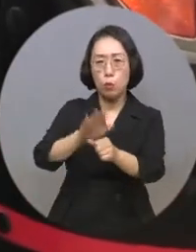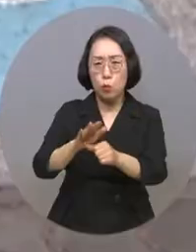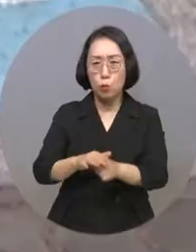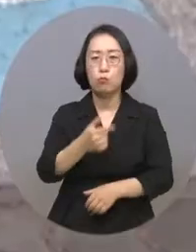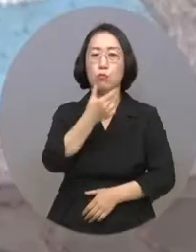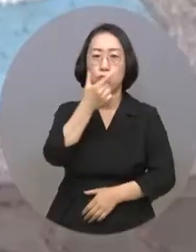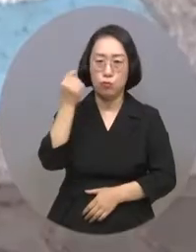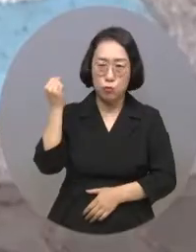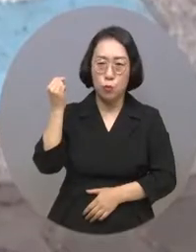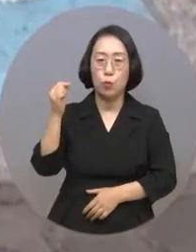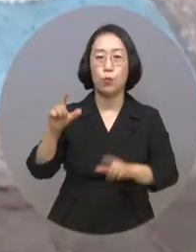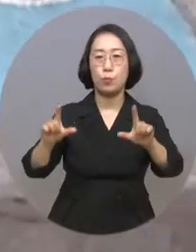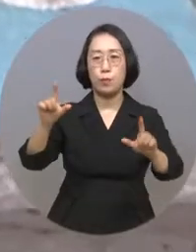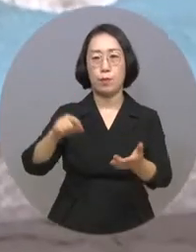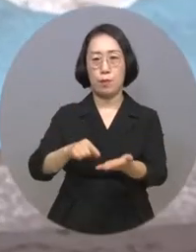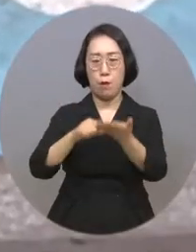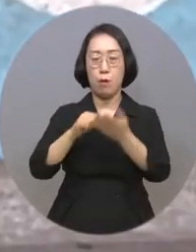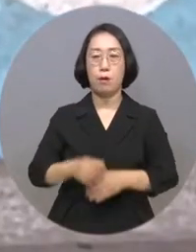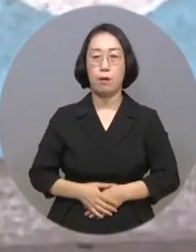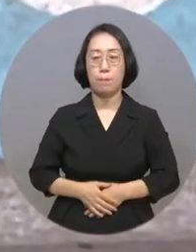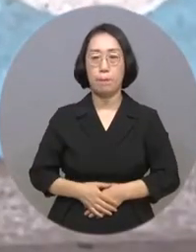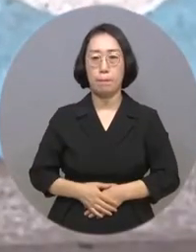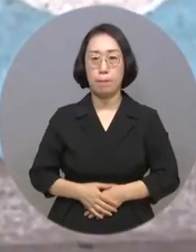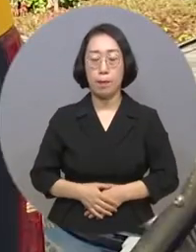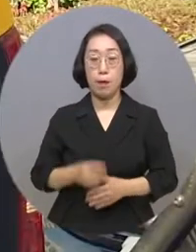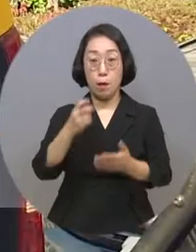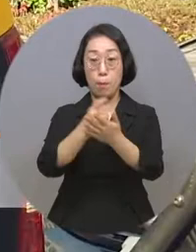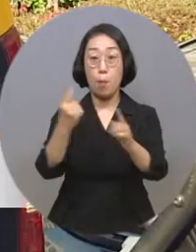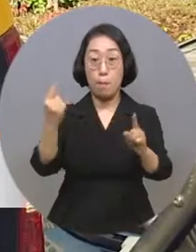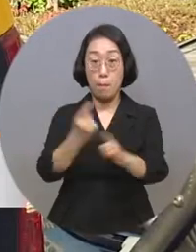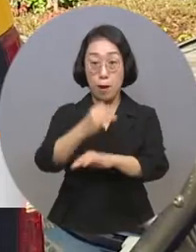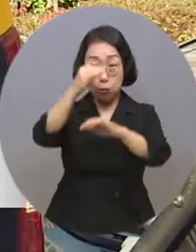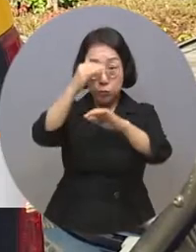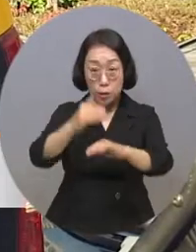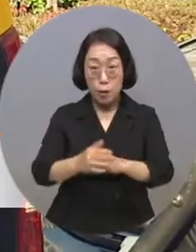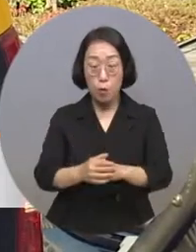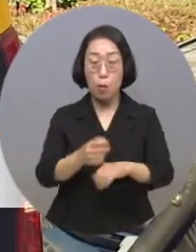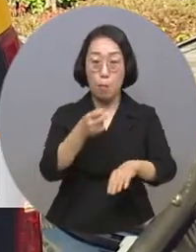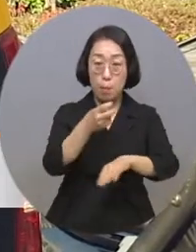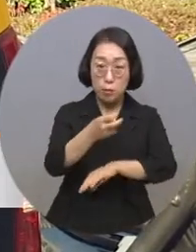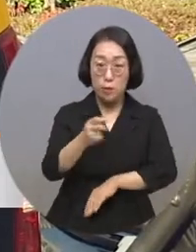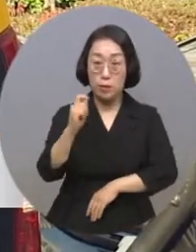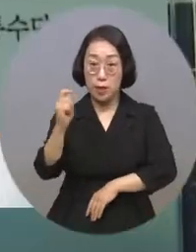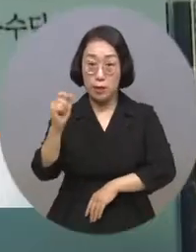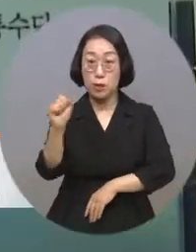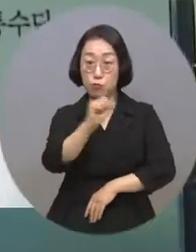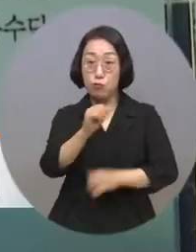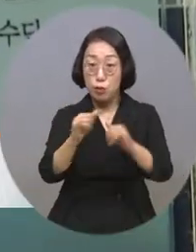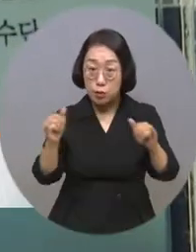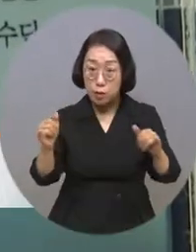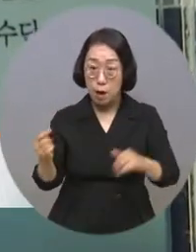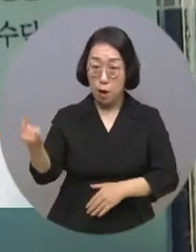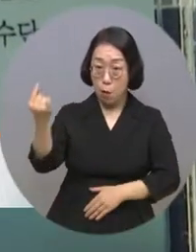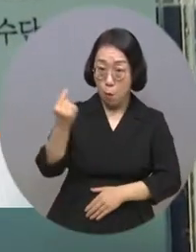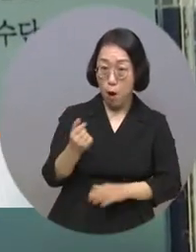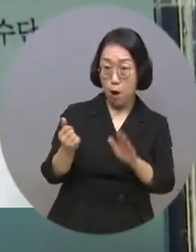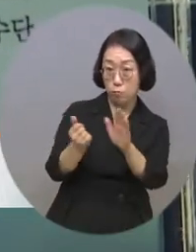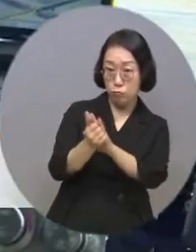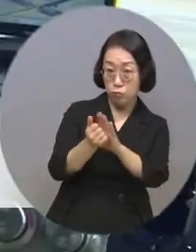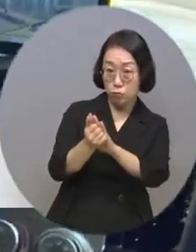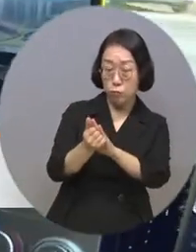것으로 나타났습니다. 이에 개정안에서는 버스와 택시 운전자도 교통약자에 대한 응대